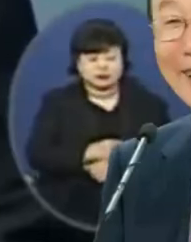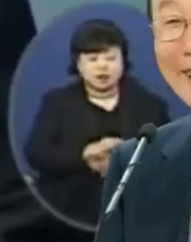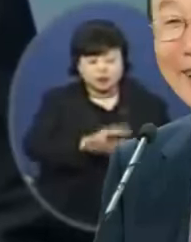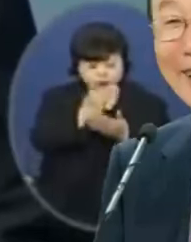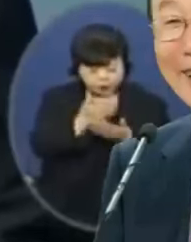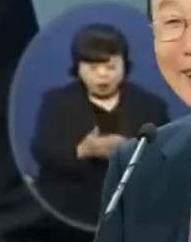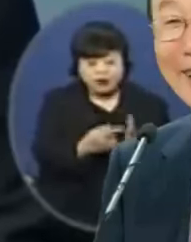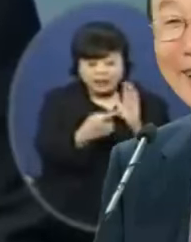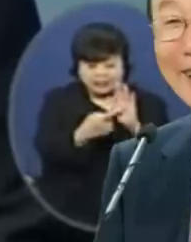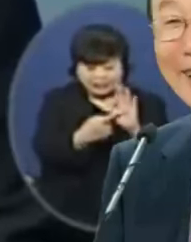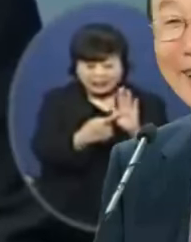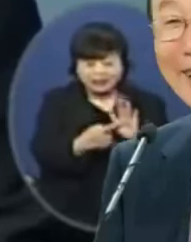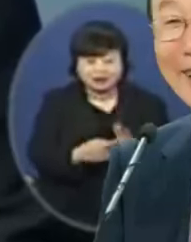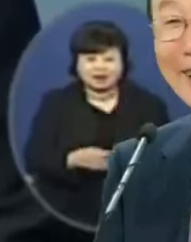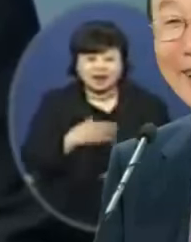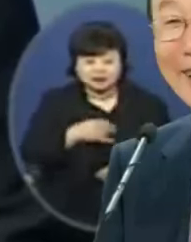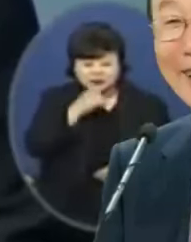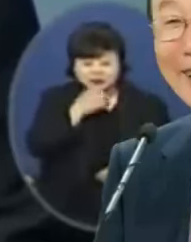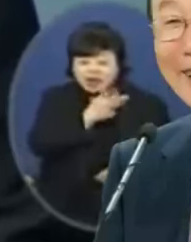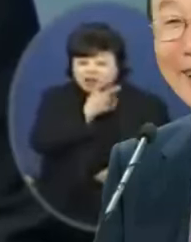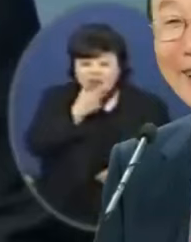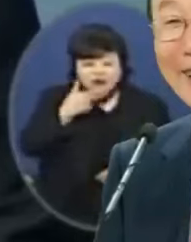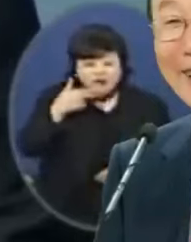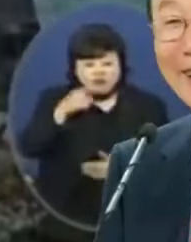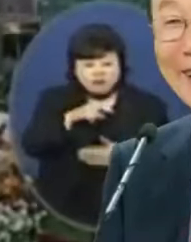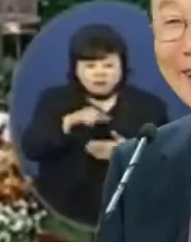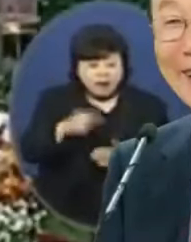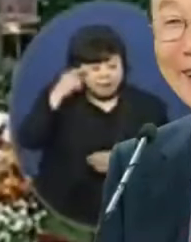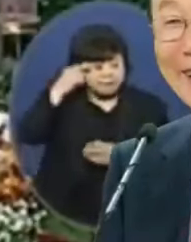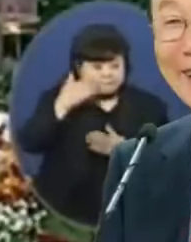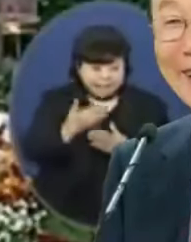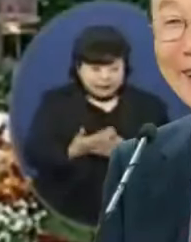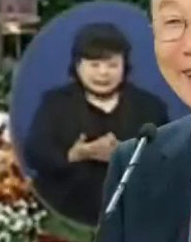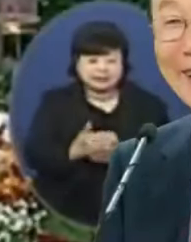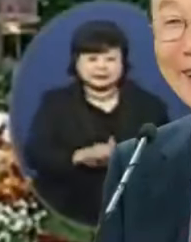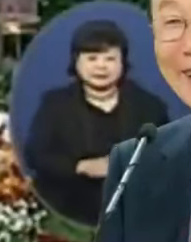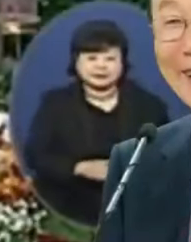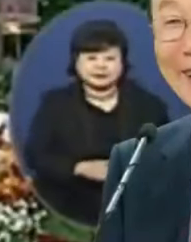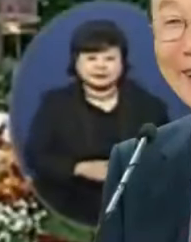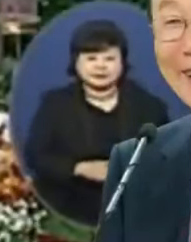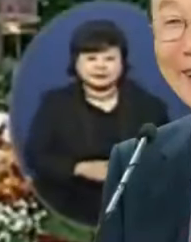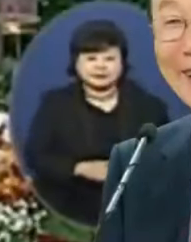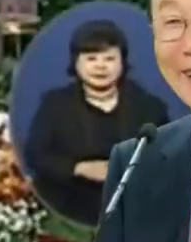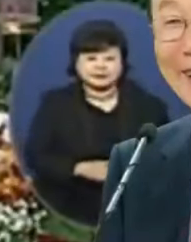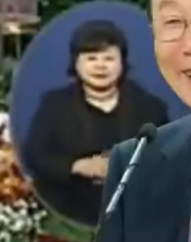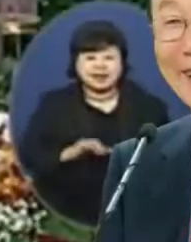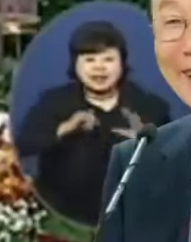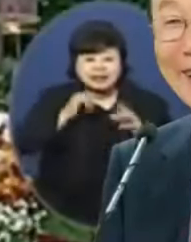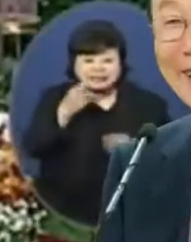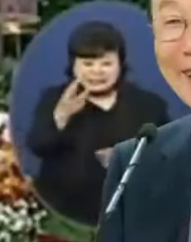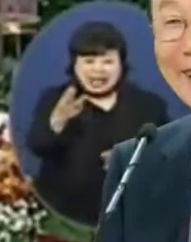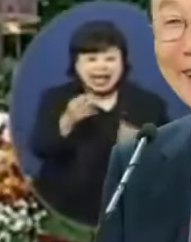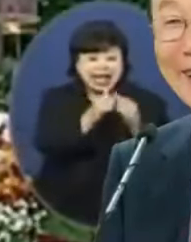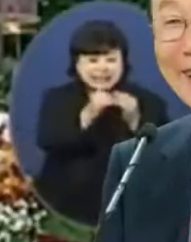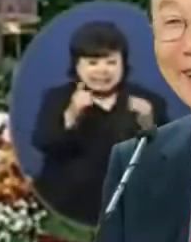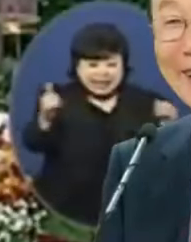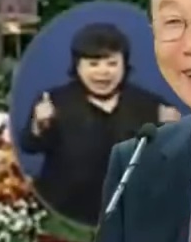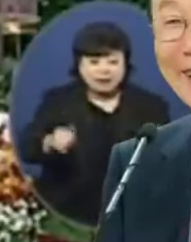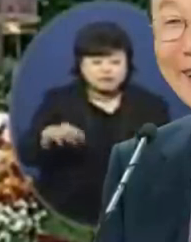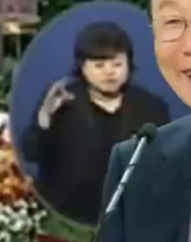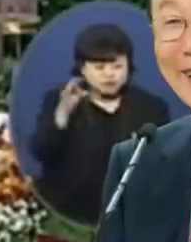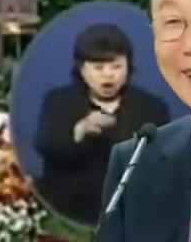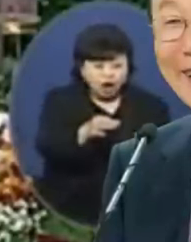오는 것을 발표했습니다. 영국의 심리학자 하드필드 박사님은 세 사람을